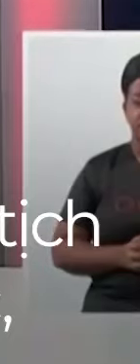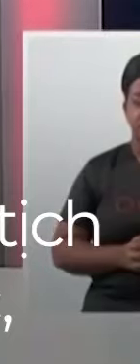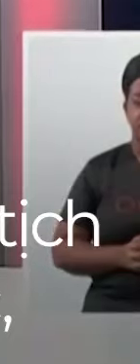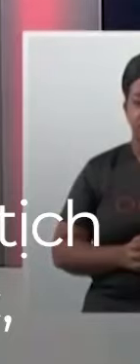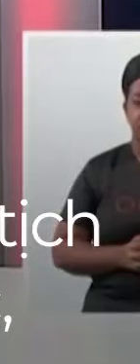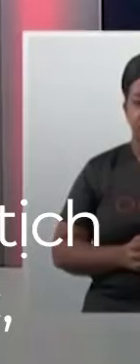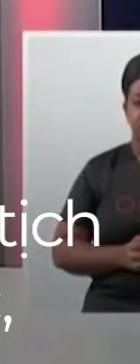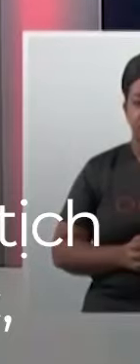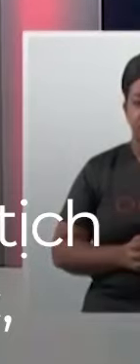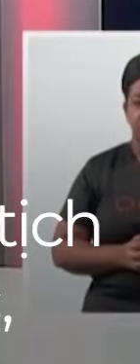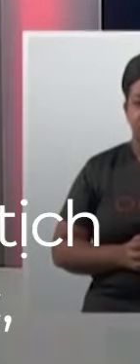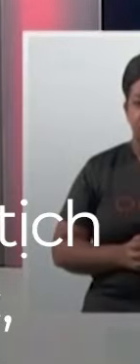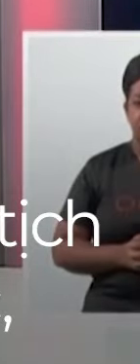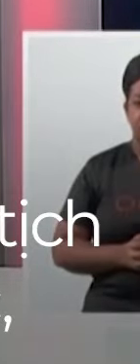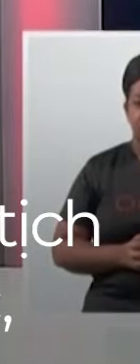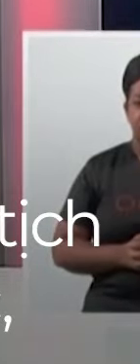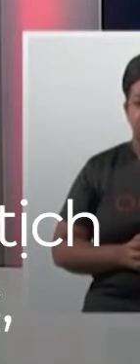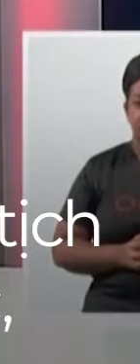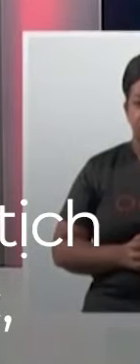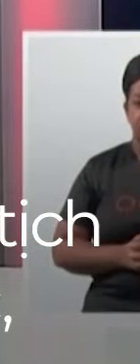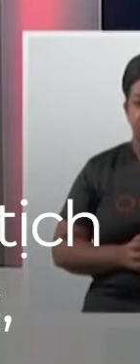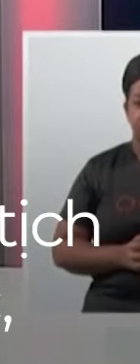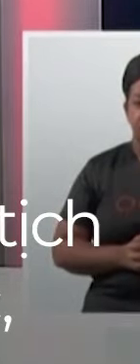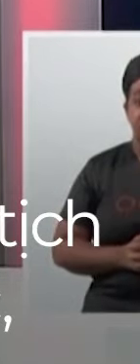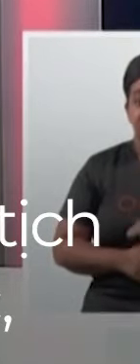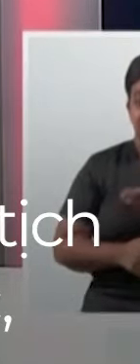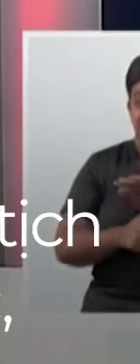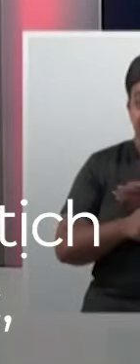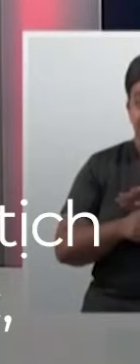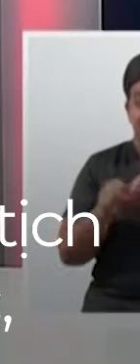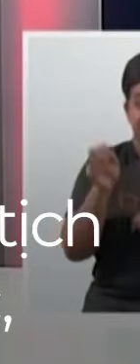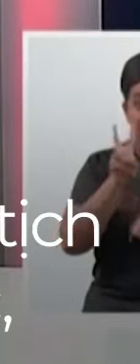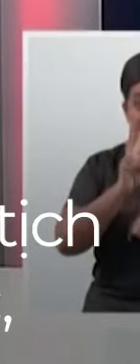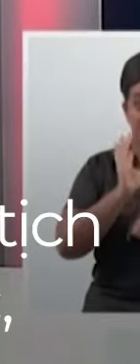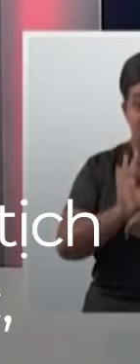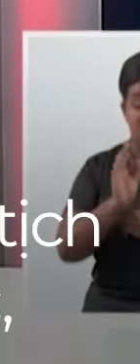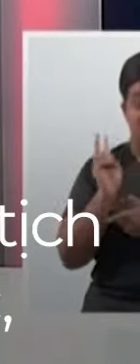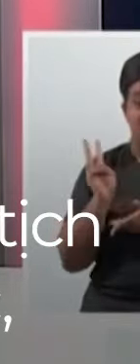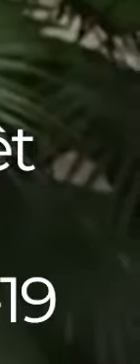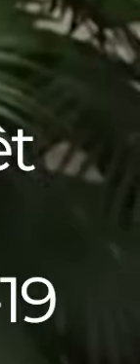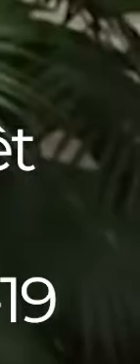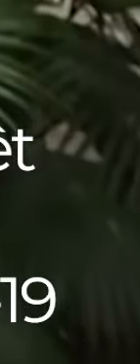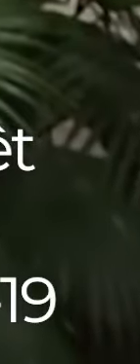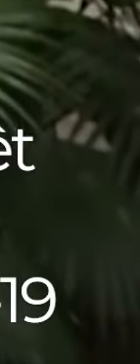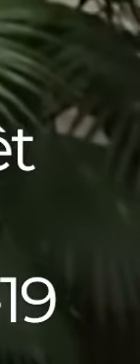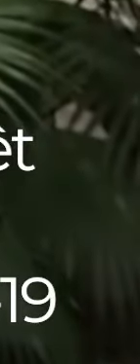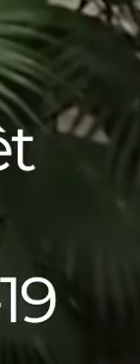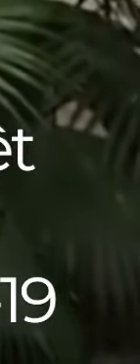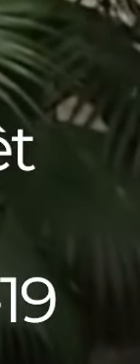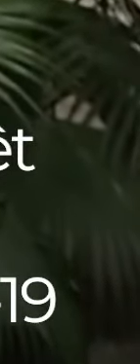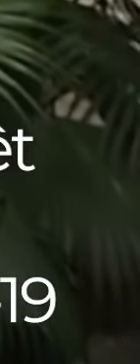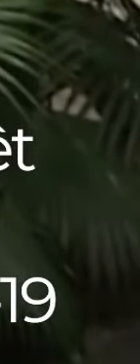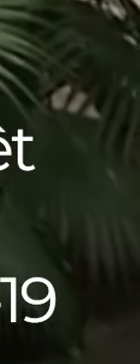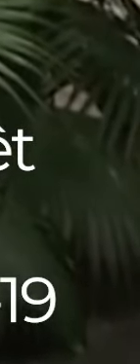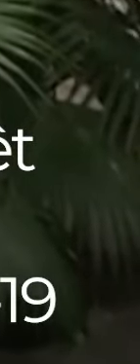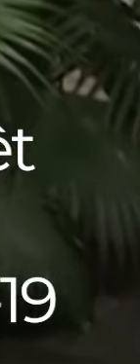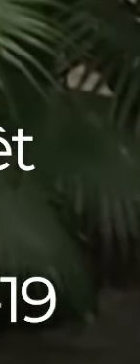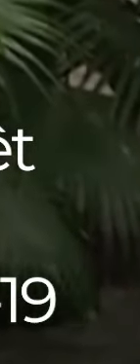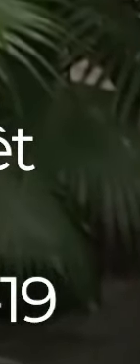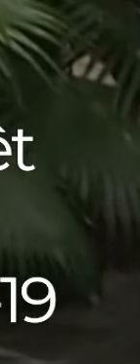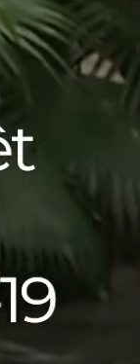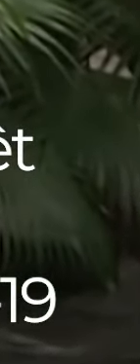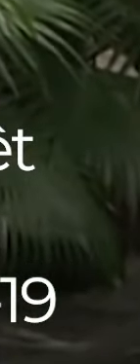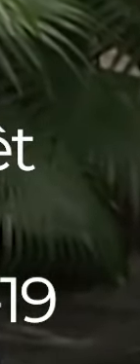En coincidencia con la visita a la isla del presidente de Vietnam, Nguyen Xuan Phu, el Ministerio de Salud de ese